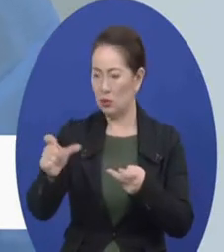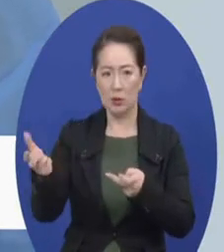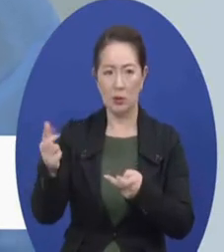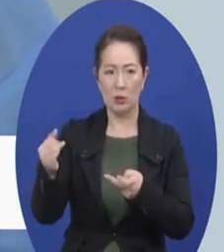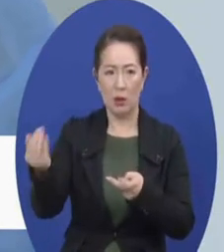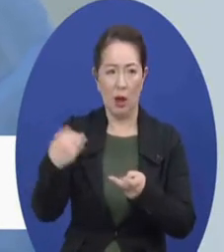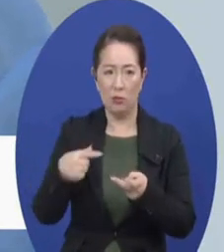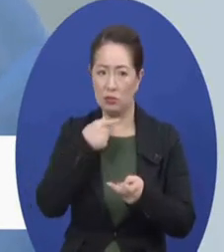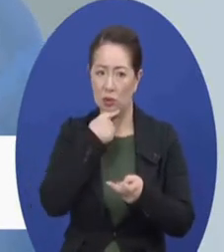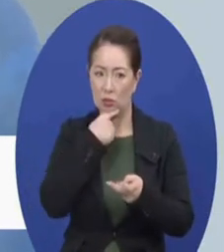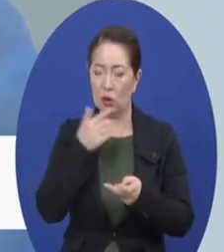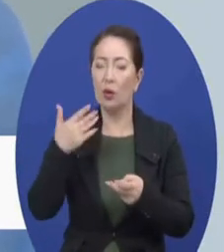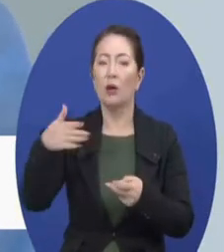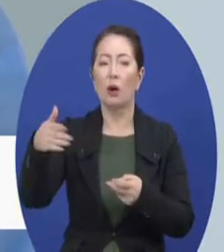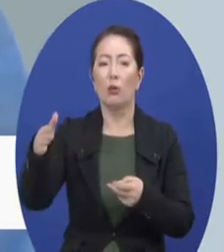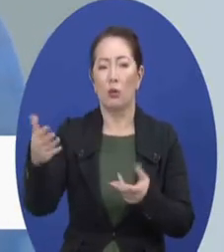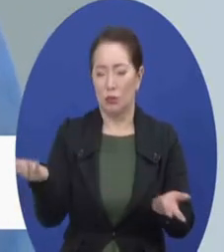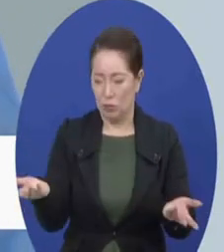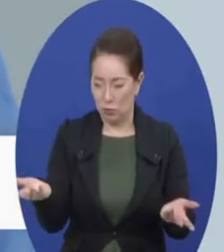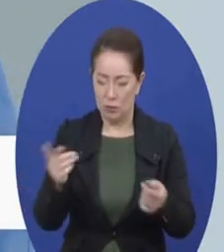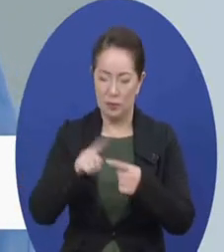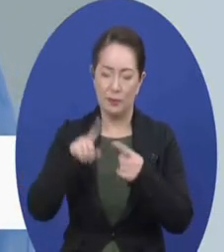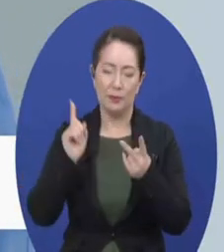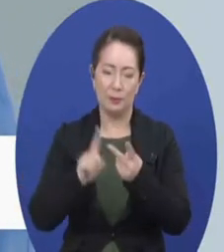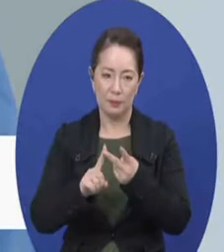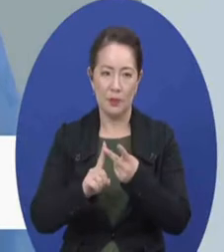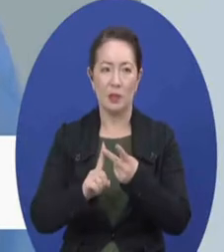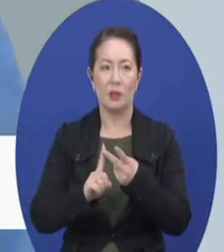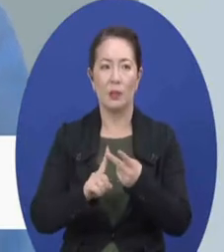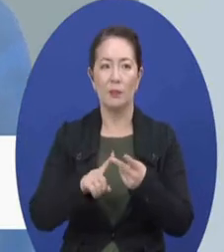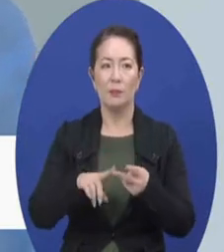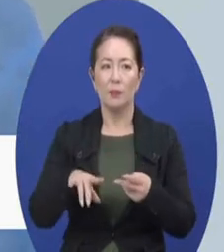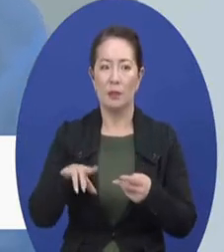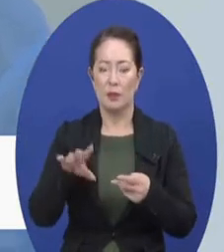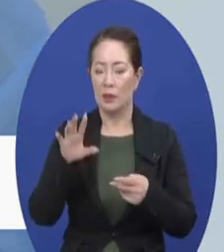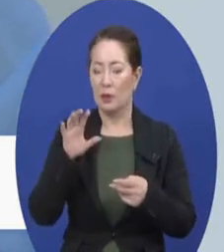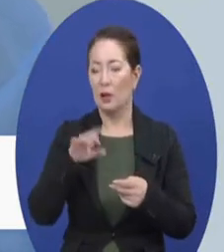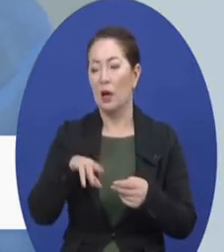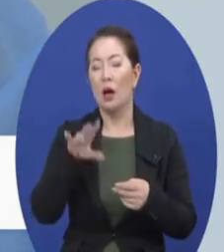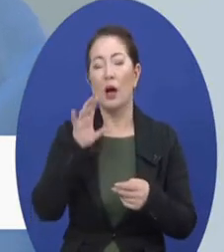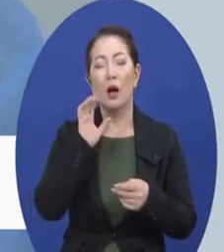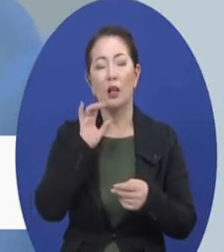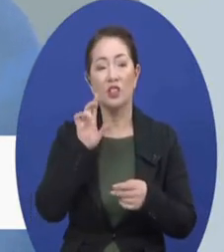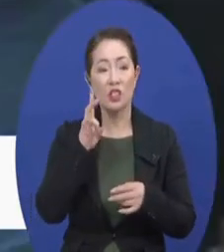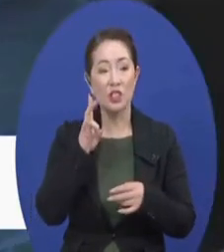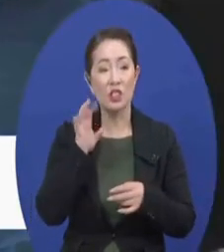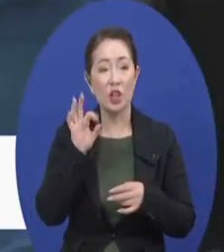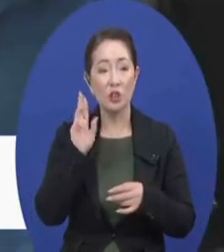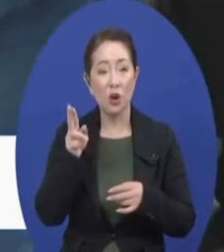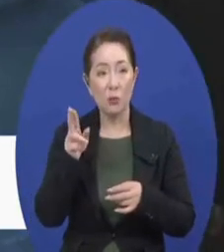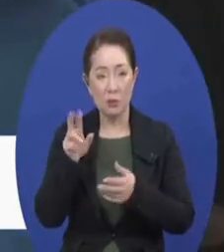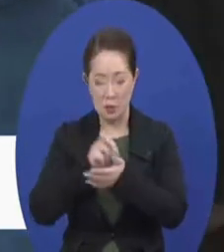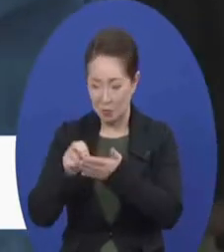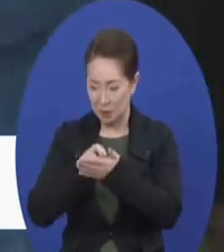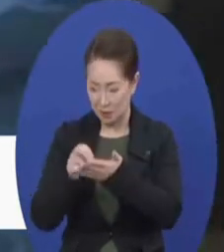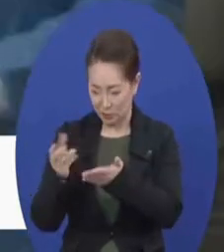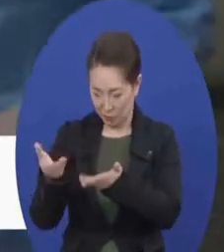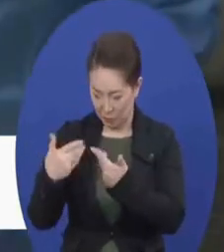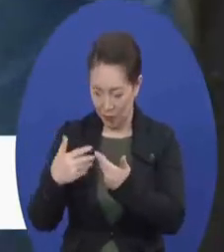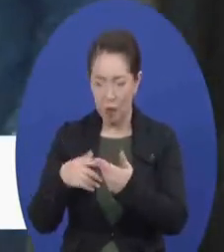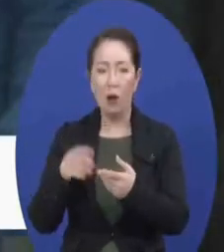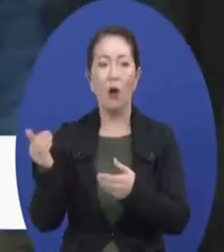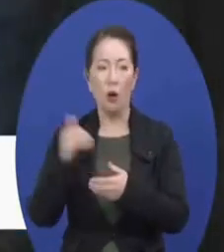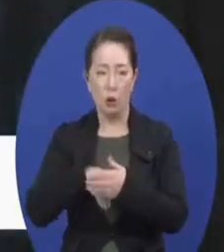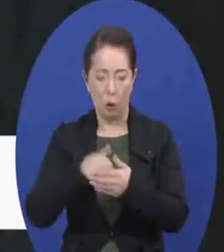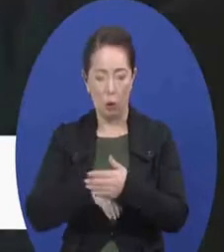иргэдээ эсвэл нөгөө дандаа буцаах юм уу, эсвэл нөгөө нокос бичгтэй албан байгууллагыг хамруулж явж байгаа.